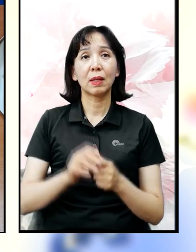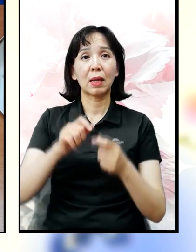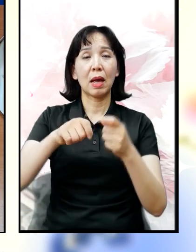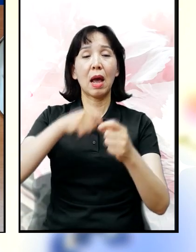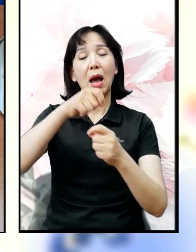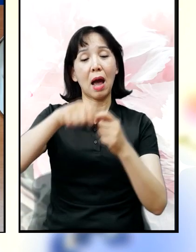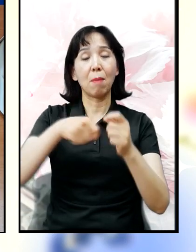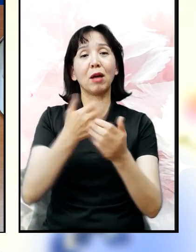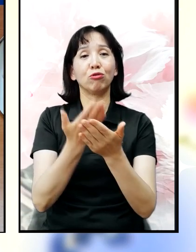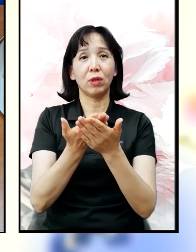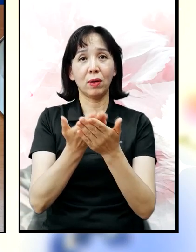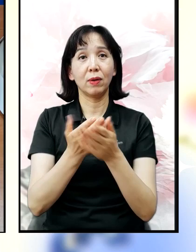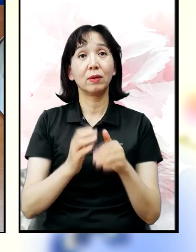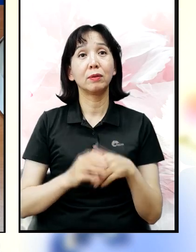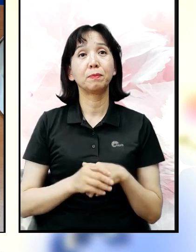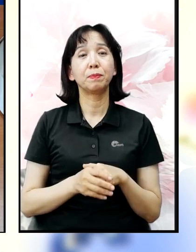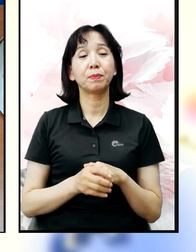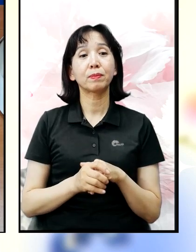감아 주세요.